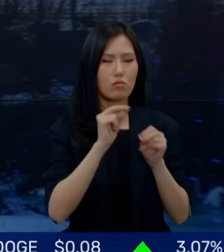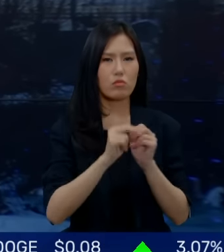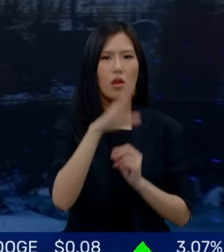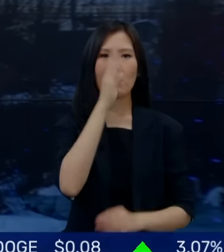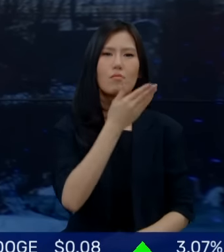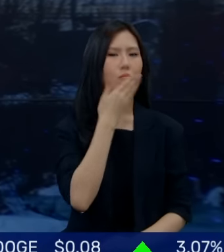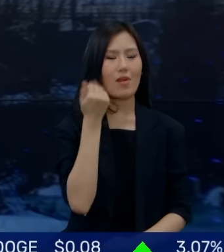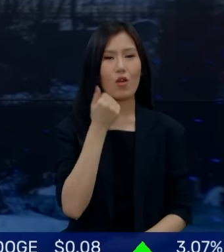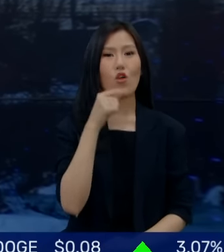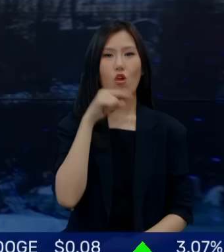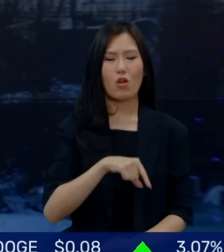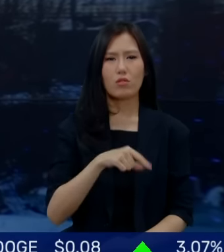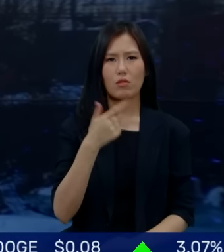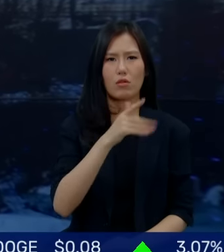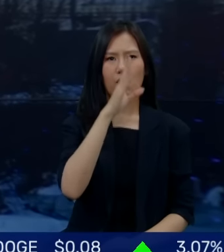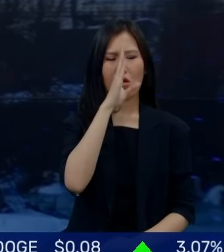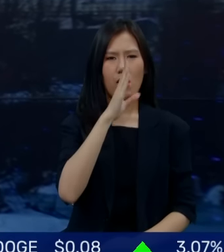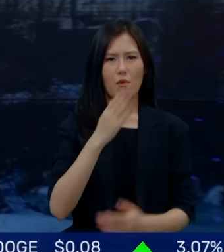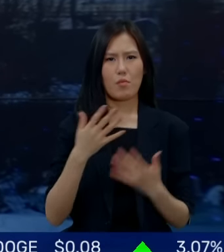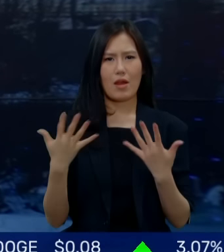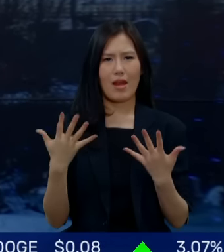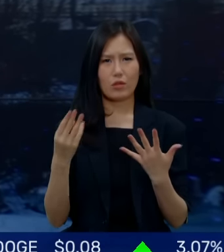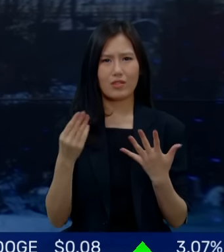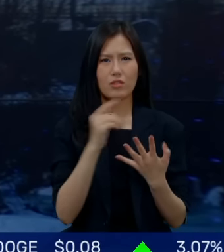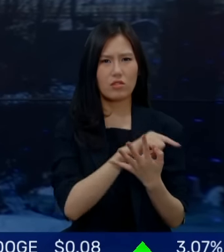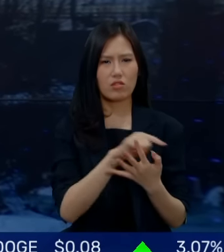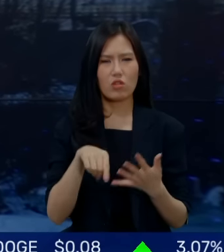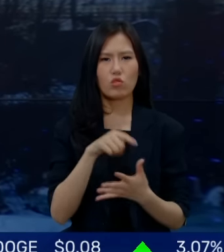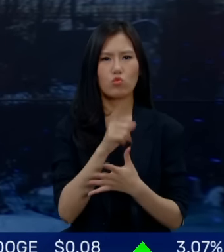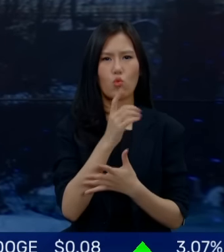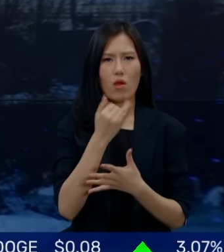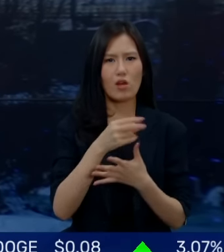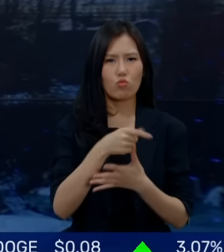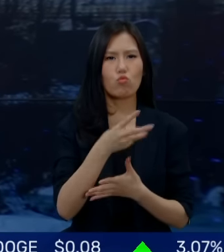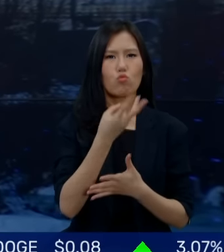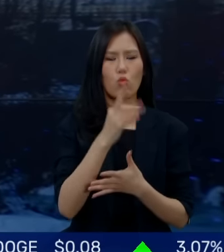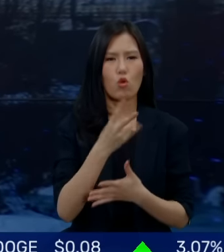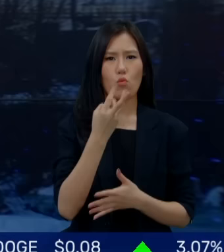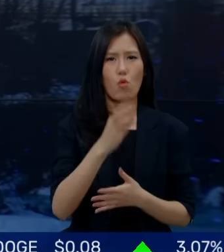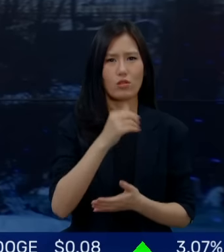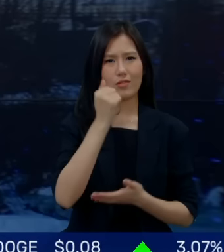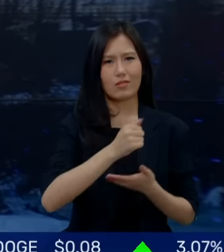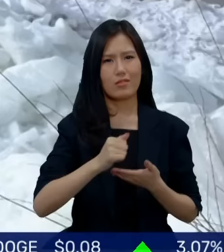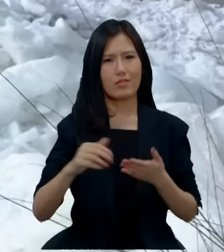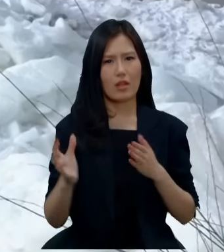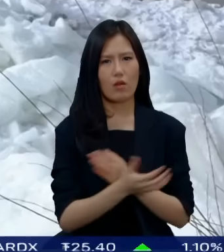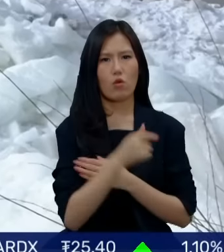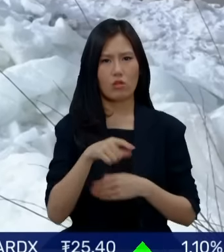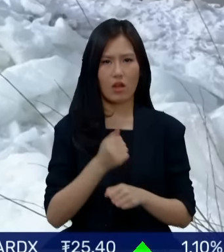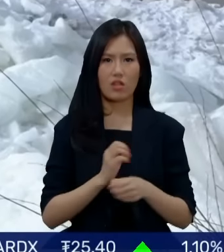эрсдэлтэй 10 бүсийн нэгт тооцож мөс бутлах зөөх ажлыг эрчимтэй хийж эхэллээ.